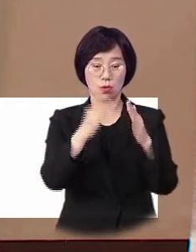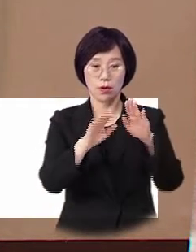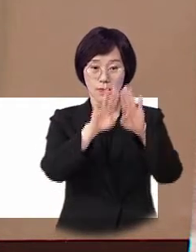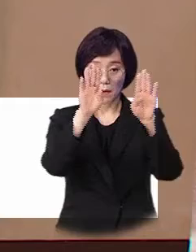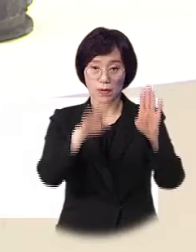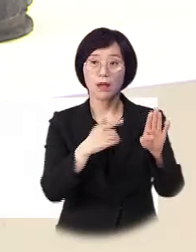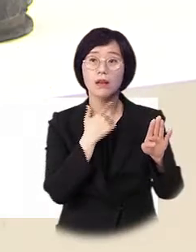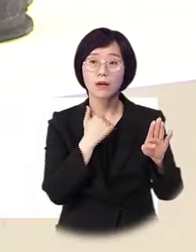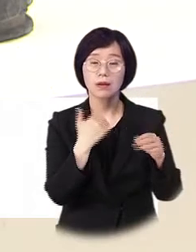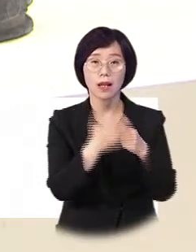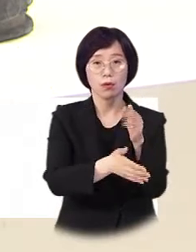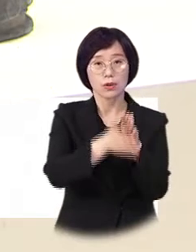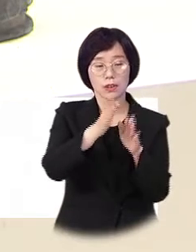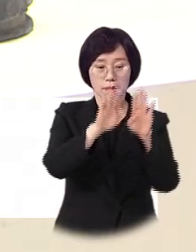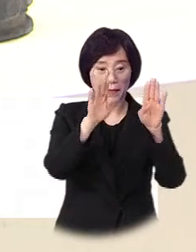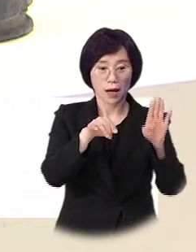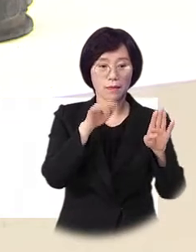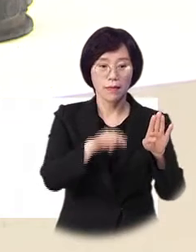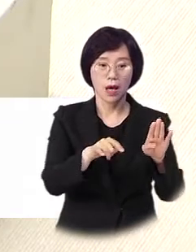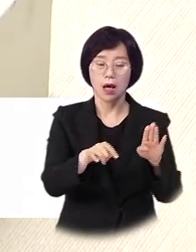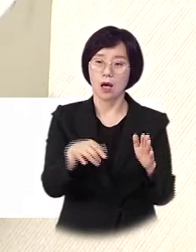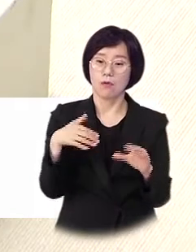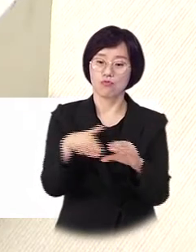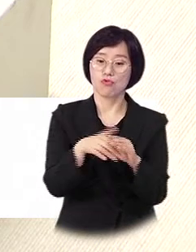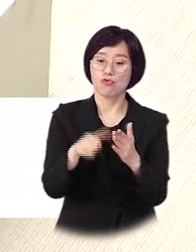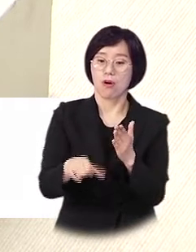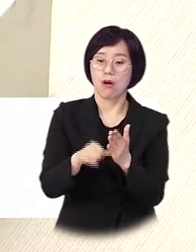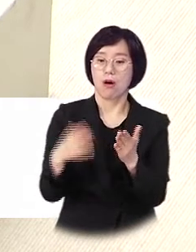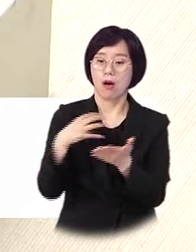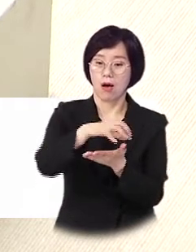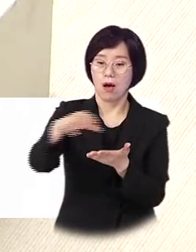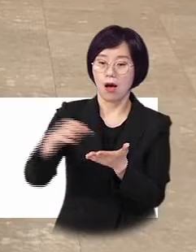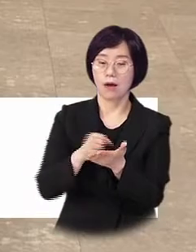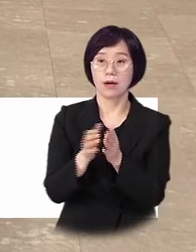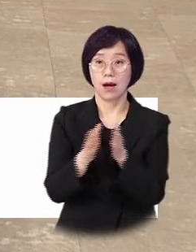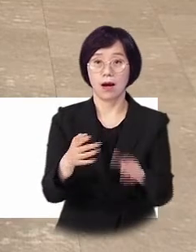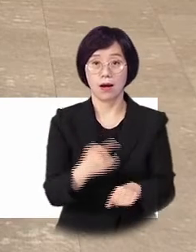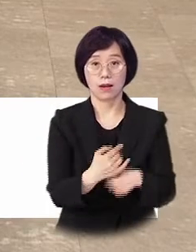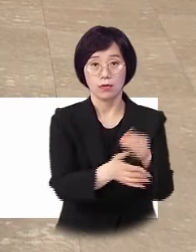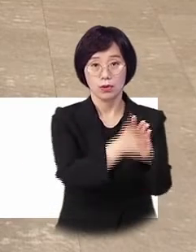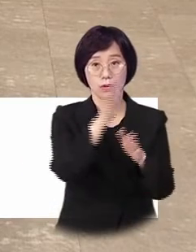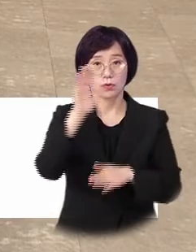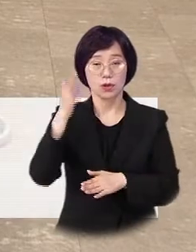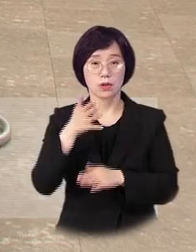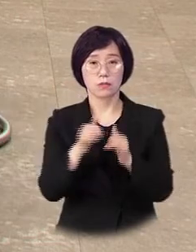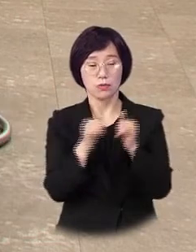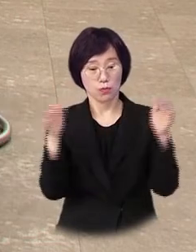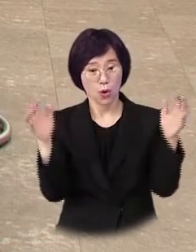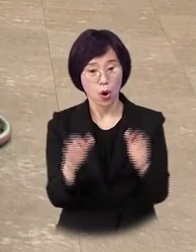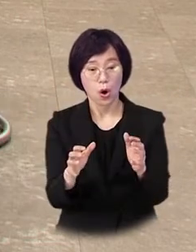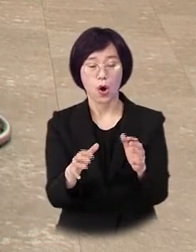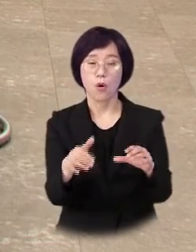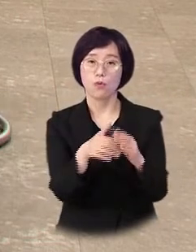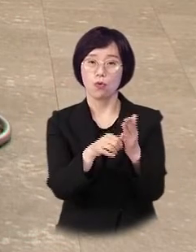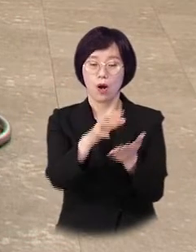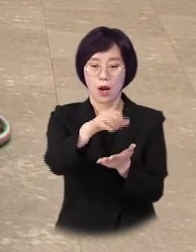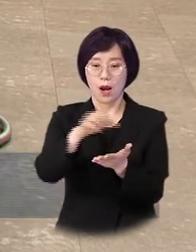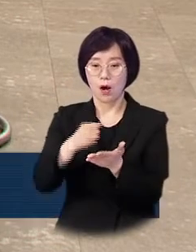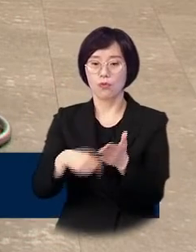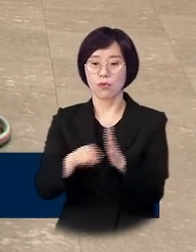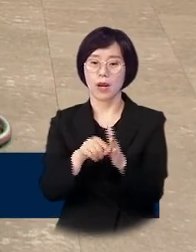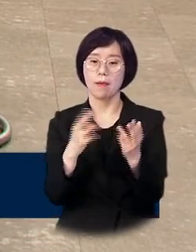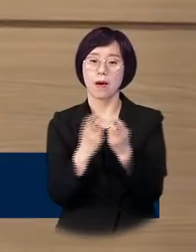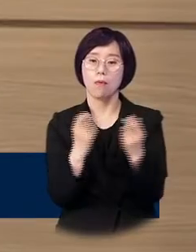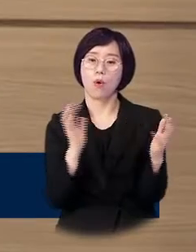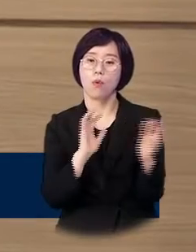박물관이 어떤 대구 시립 박물관 유물 환수 작업도 본격화 됩니다 대구시는 최근 전문가들과 유물 환수를 위한 대책회의를